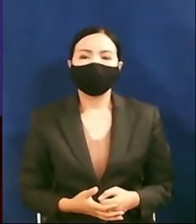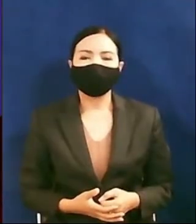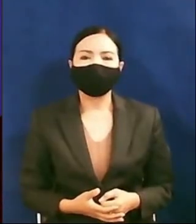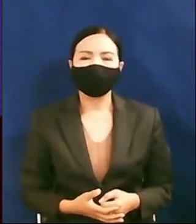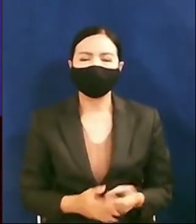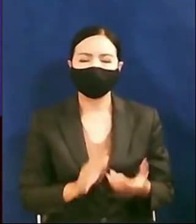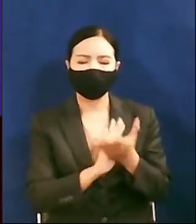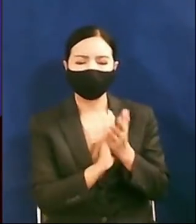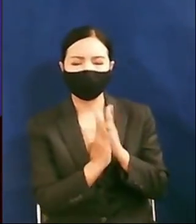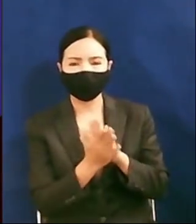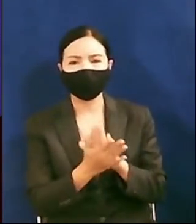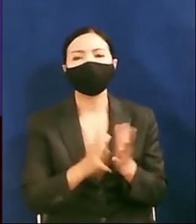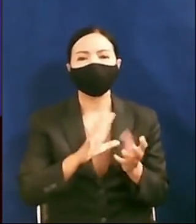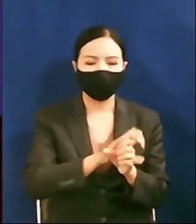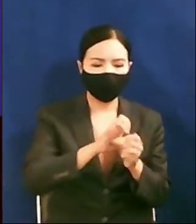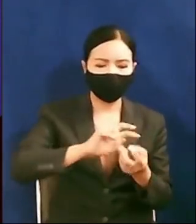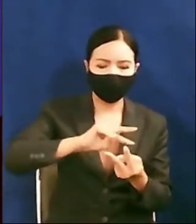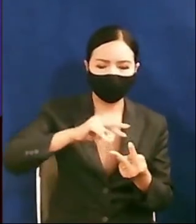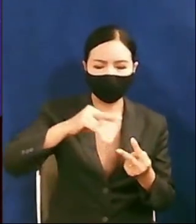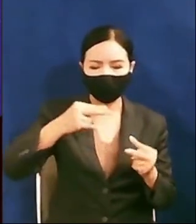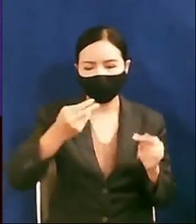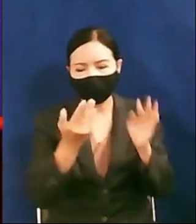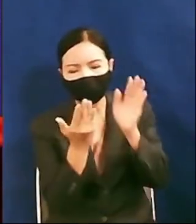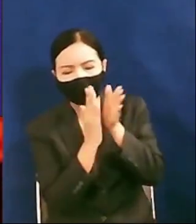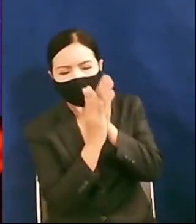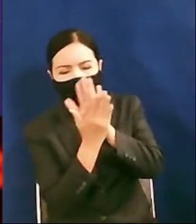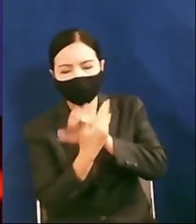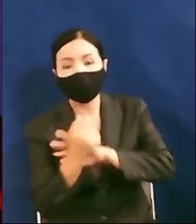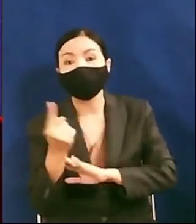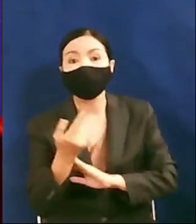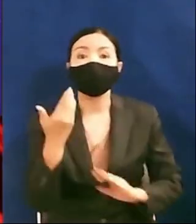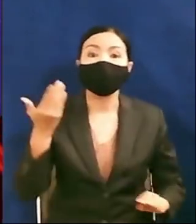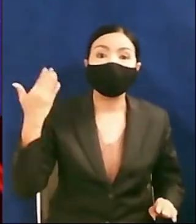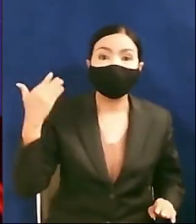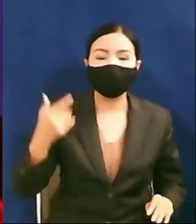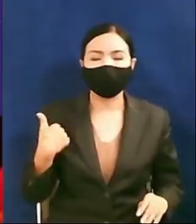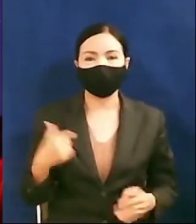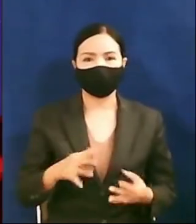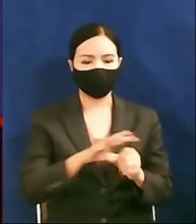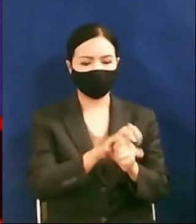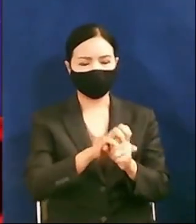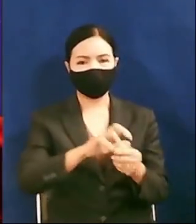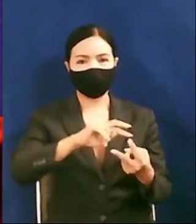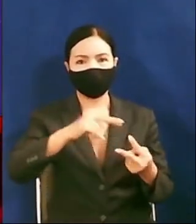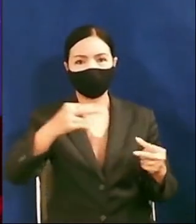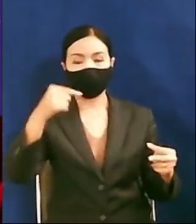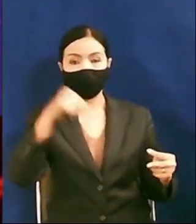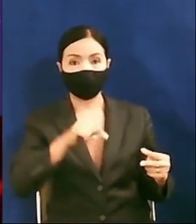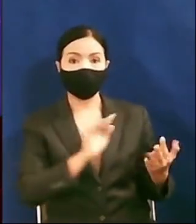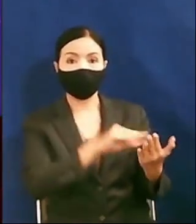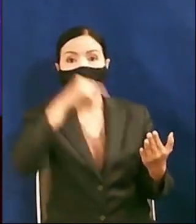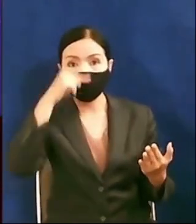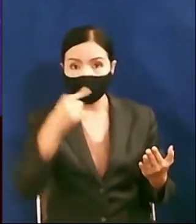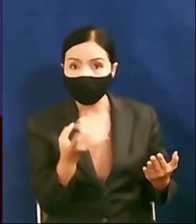การเปลี่ยนแปลงของสายพันธุ์การระบาดในประเทศไทยนะครับจากเดิมซึ่งเราการระบาดของสายพันธุ์ในประเทศ